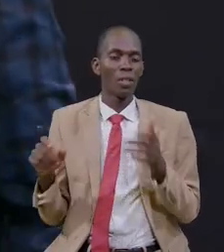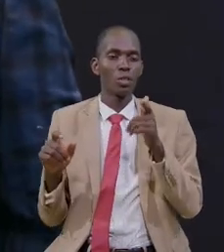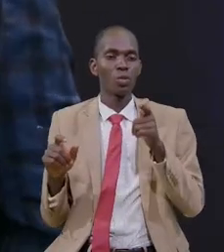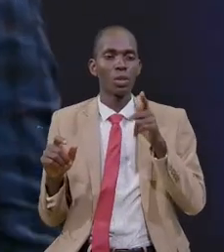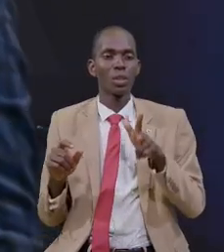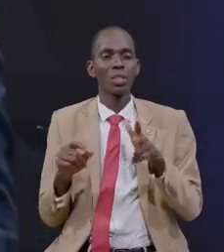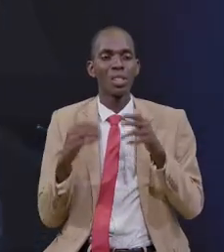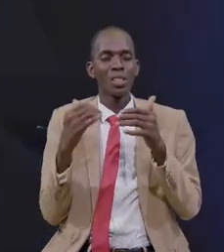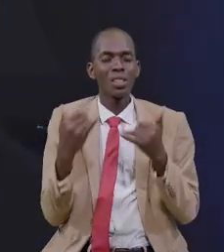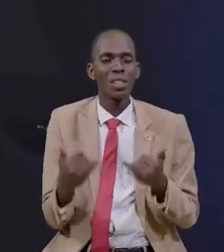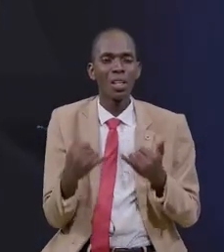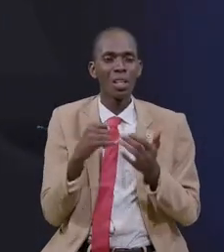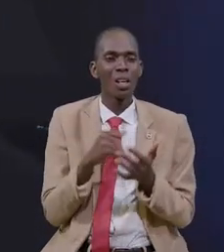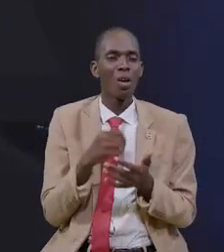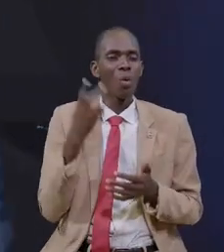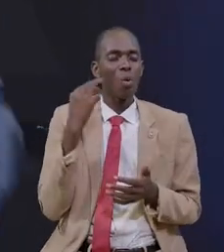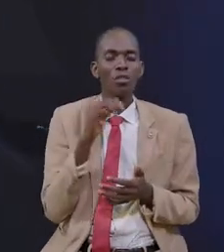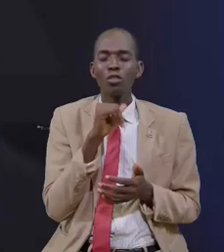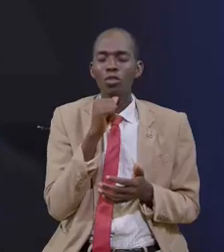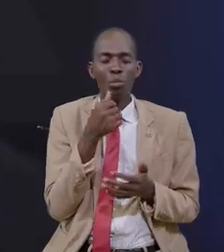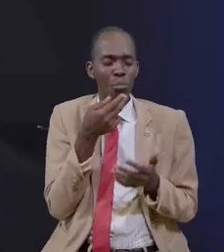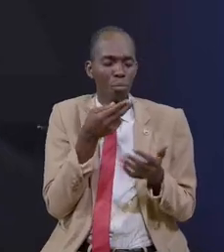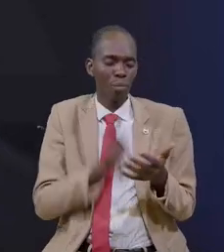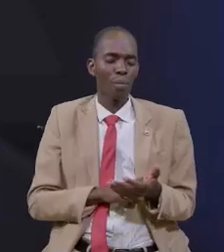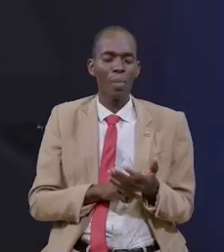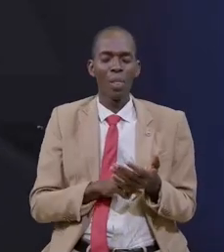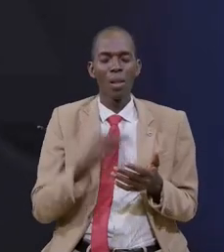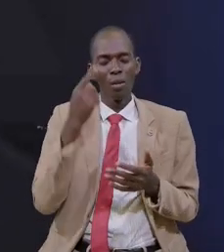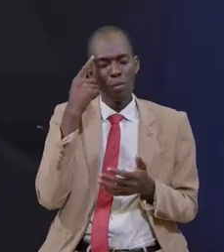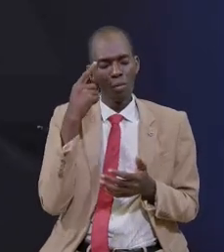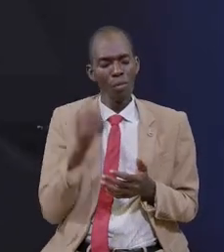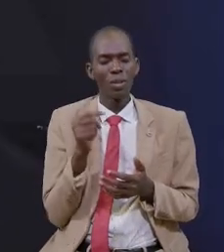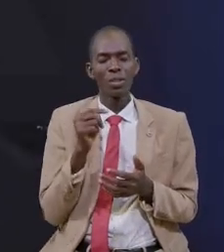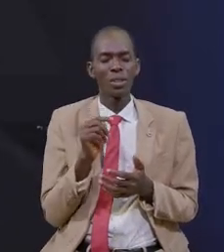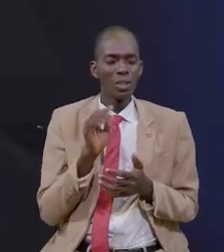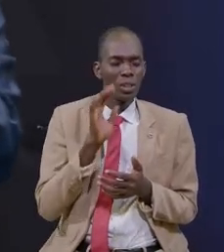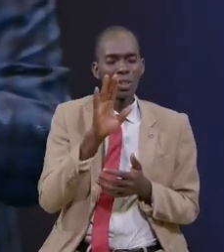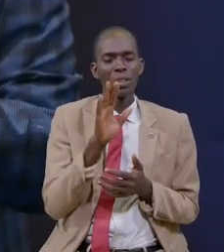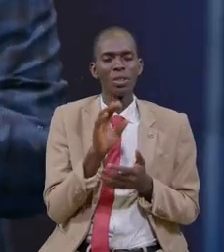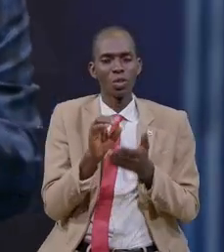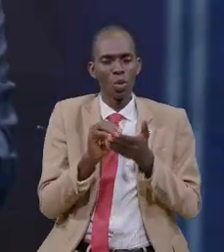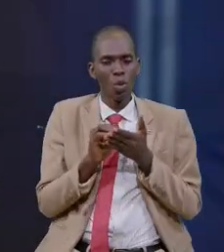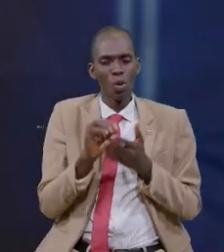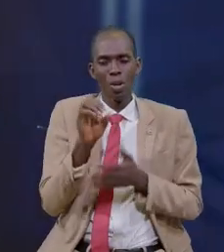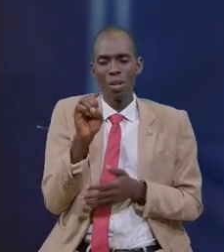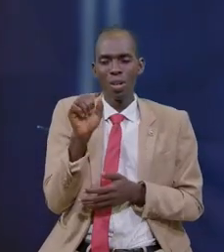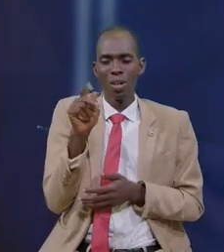à cause de lui seul qu'il est écrit que cela lui fut imputé.